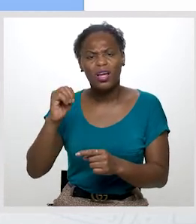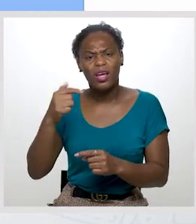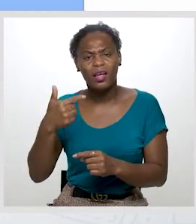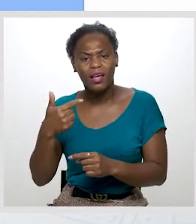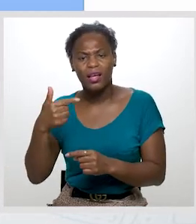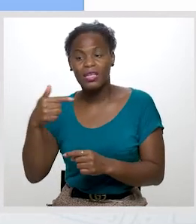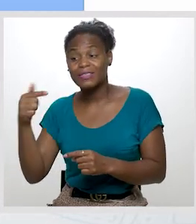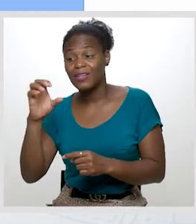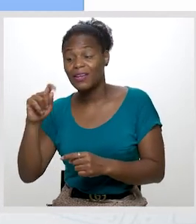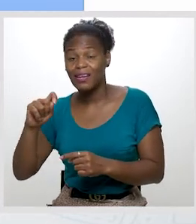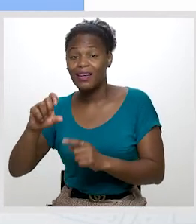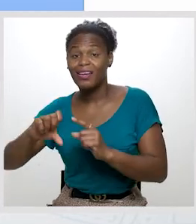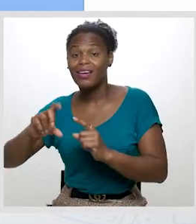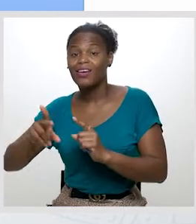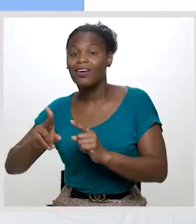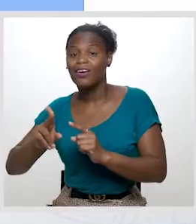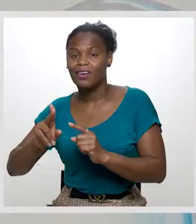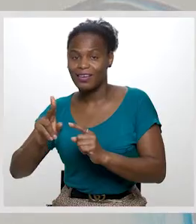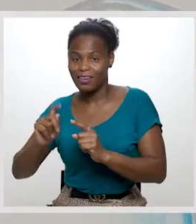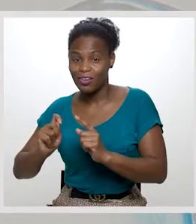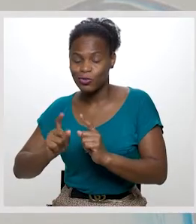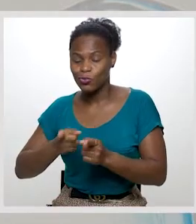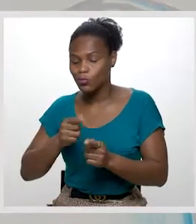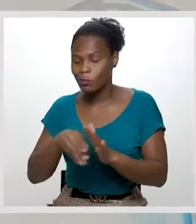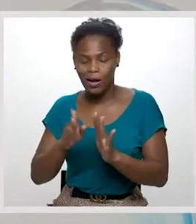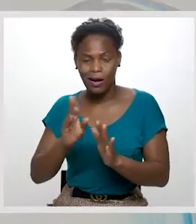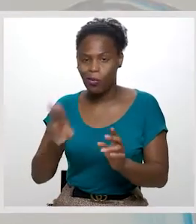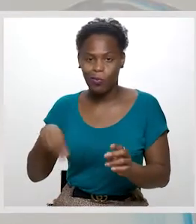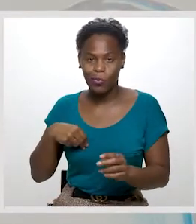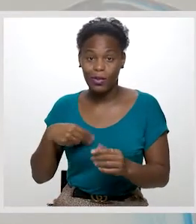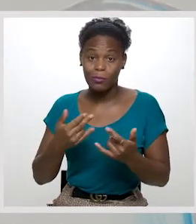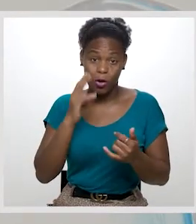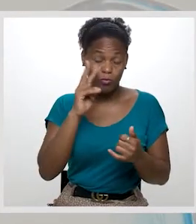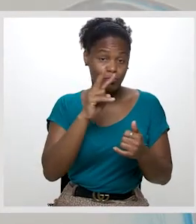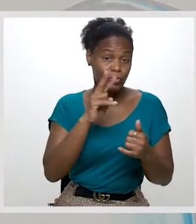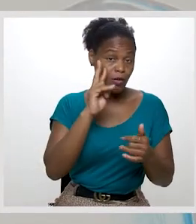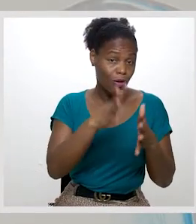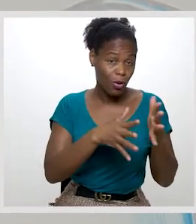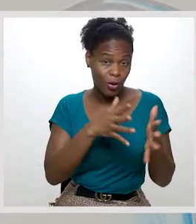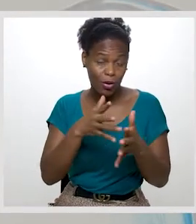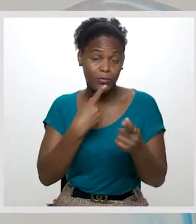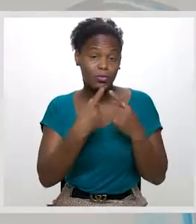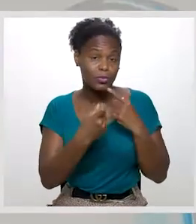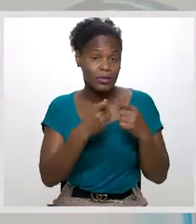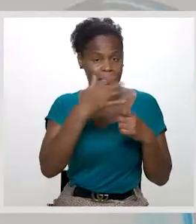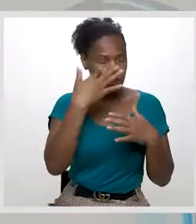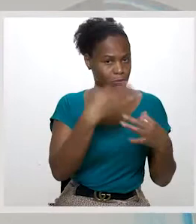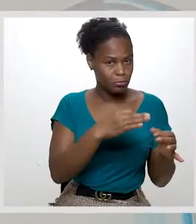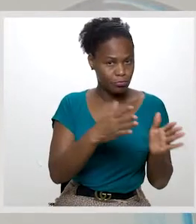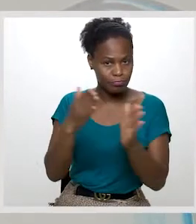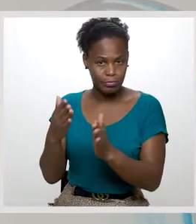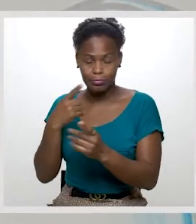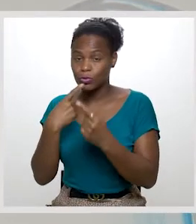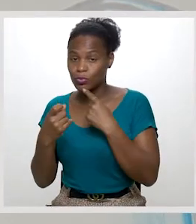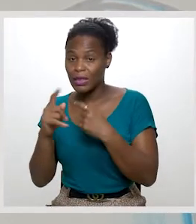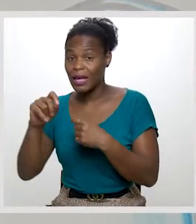pas avec nous? Donc, comme tu as pu écouter et observer, tu as d'un côté les questions simples et de